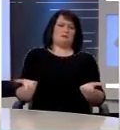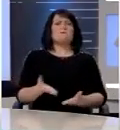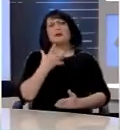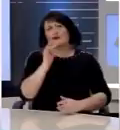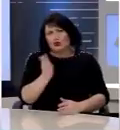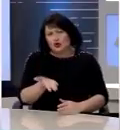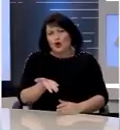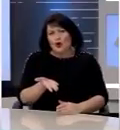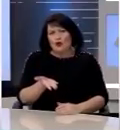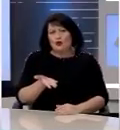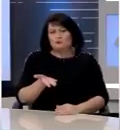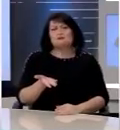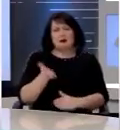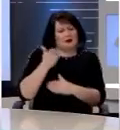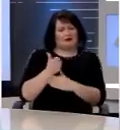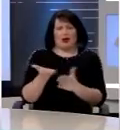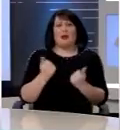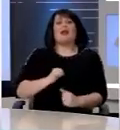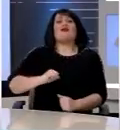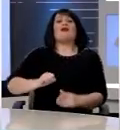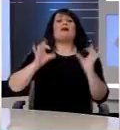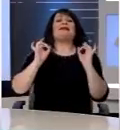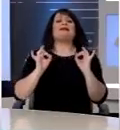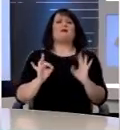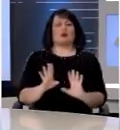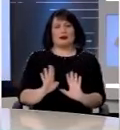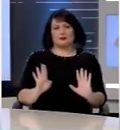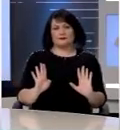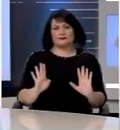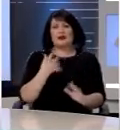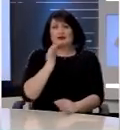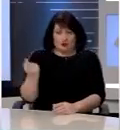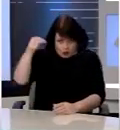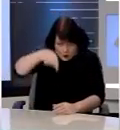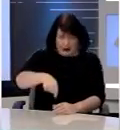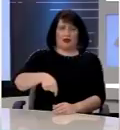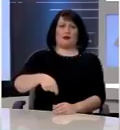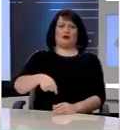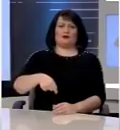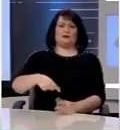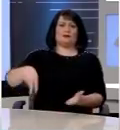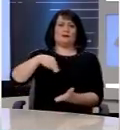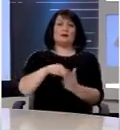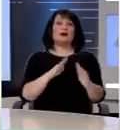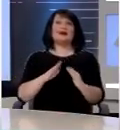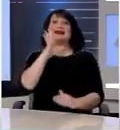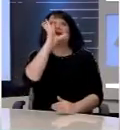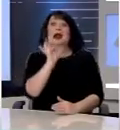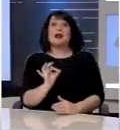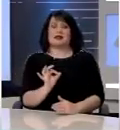ακριβώς επειδή δεν έχω να κρύψω τίποτα, δεν φοβάμαι και τίποτα. Και γι' αυτό βρίσκομαι εδώ. Για να υπερασπιστώ την